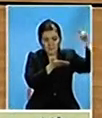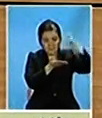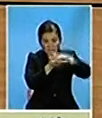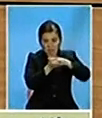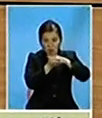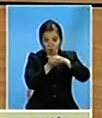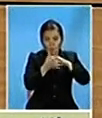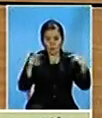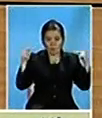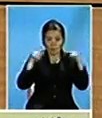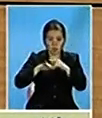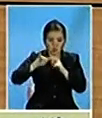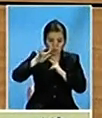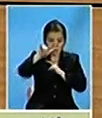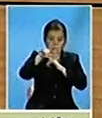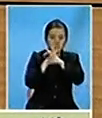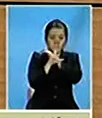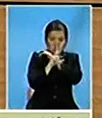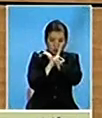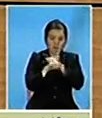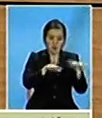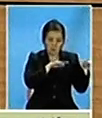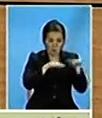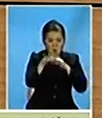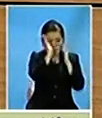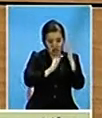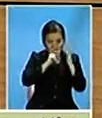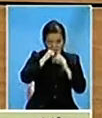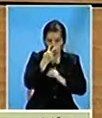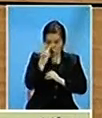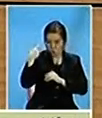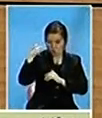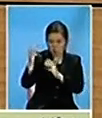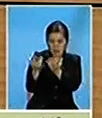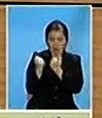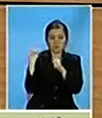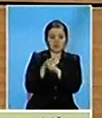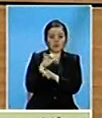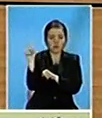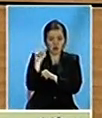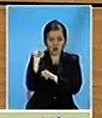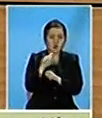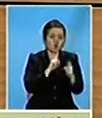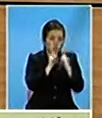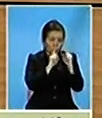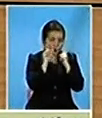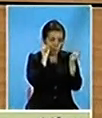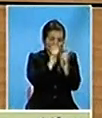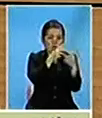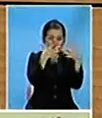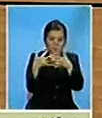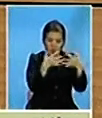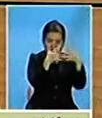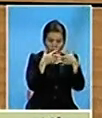ยควรจะต้องเตรียมพร้อมเพื่อให้ได้รับประโยชน์แก่ประเทศมากที่สุดโดยเห็นควรต่อรองกับนาซาให้เจ้าหน้